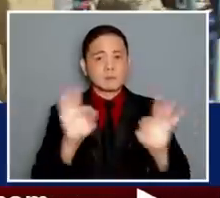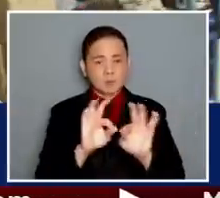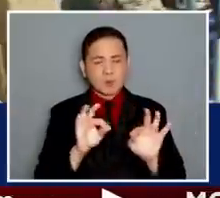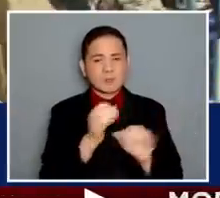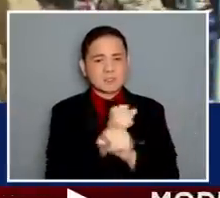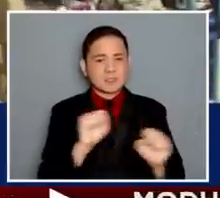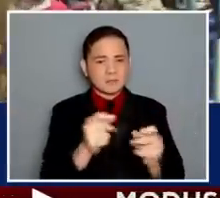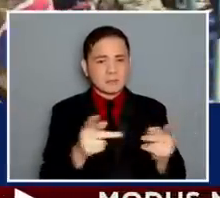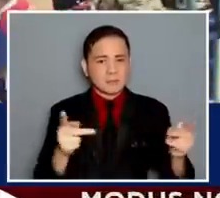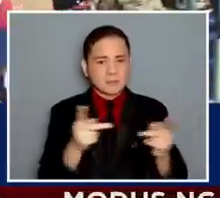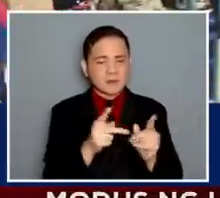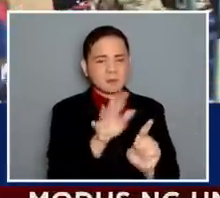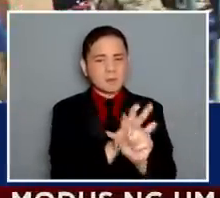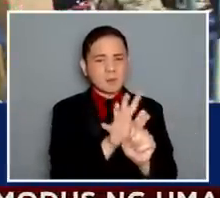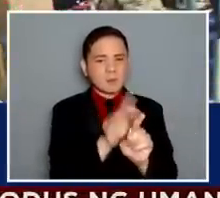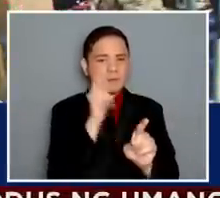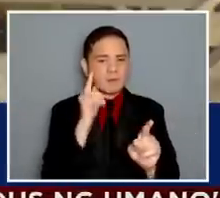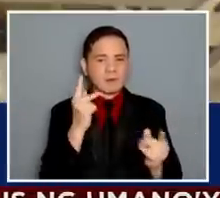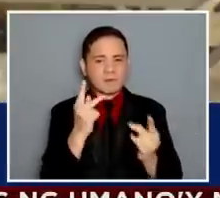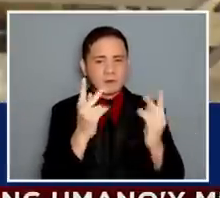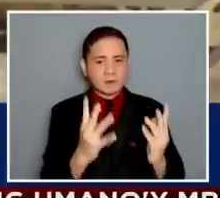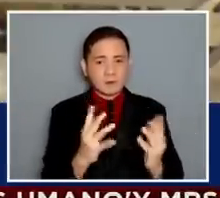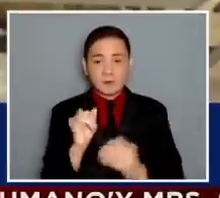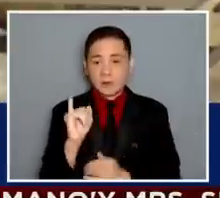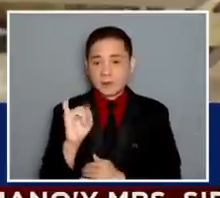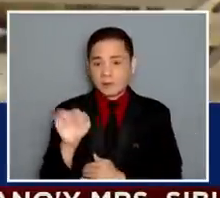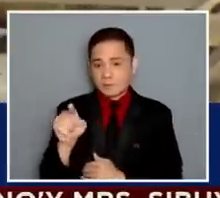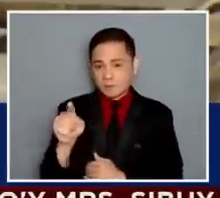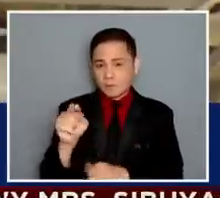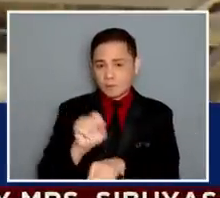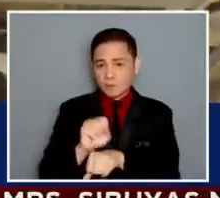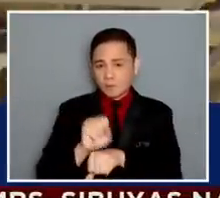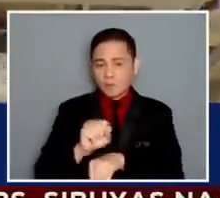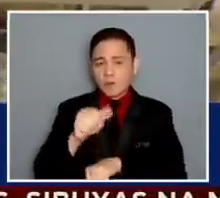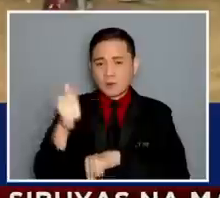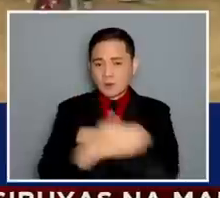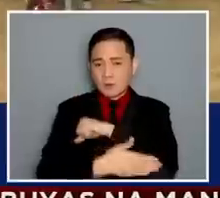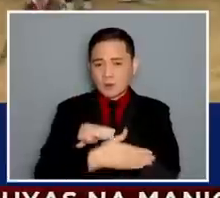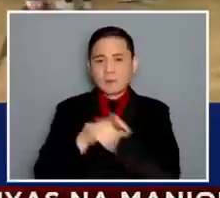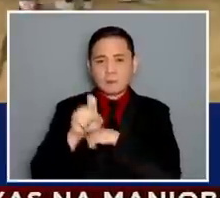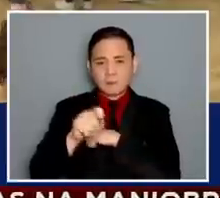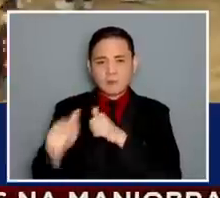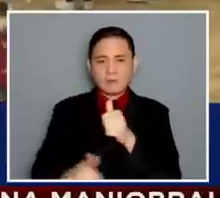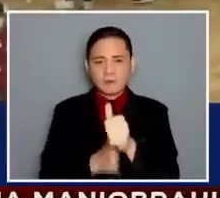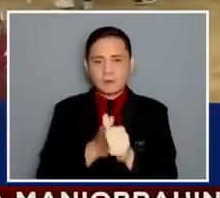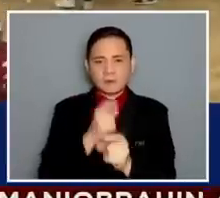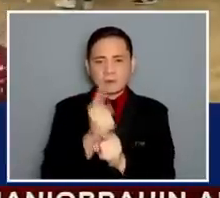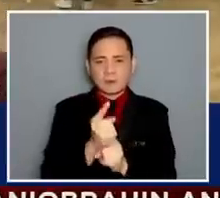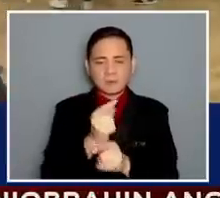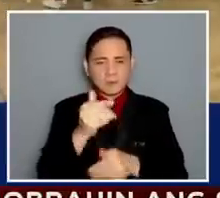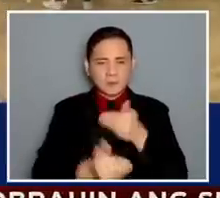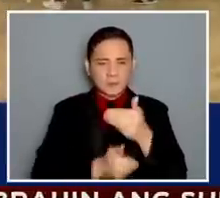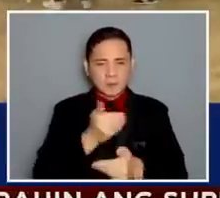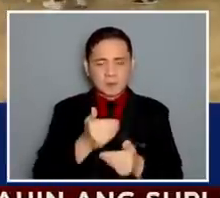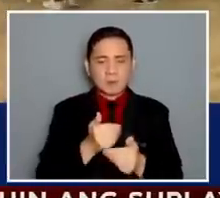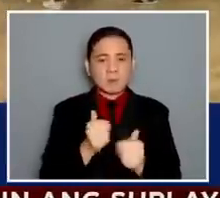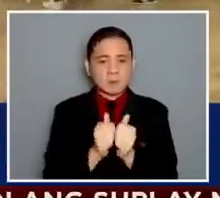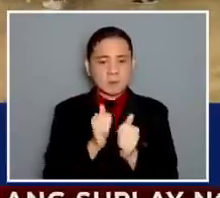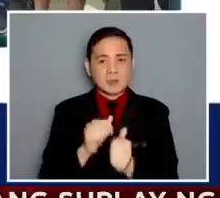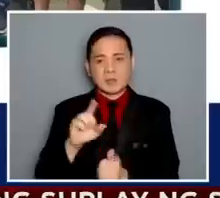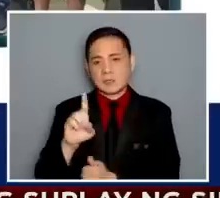Kung nagbabalak naman magtrabaho sa ibang bansa, dapat dumaan-an niya sa tamang proseso sa Department of Migrant Workers at